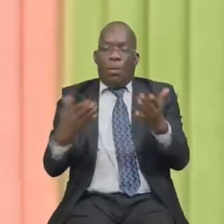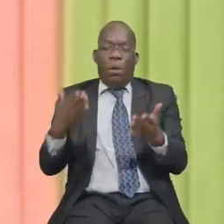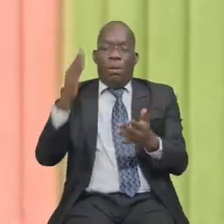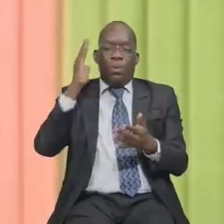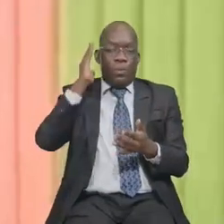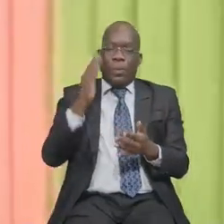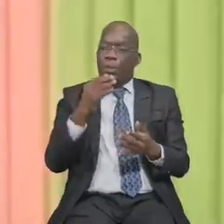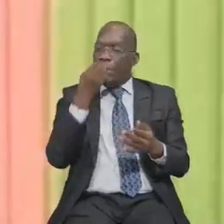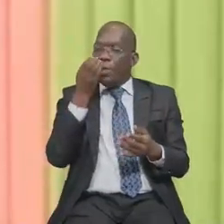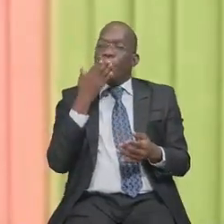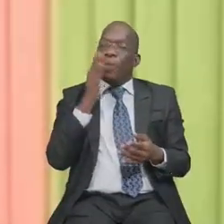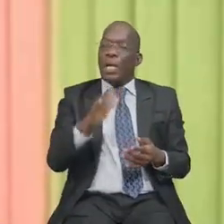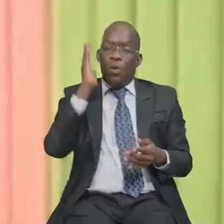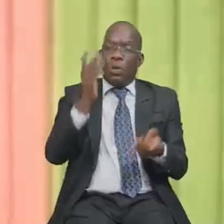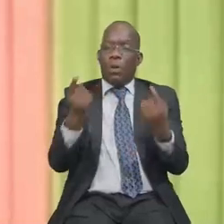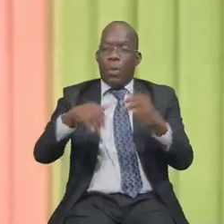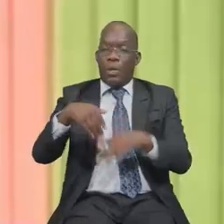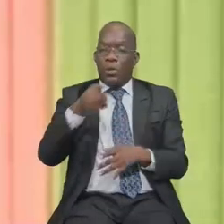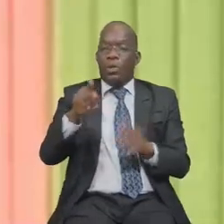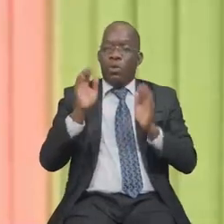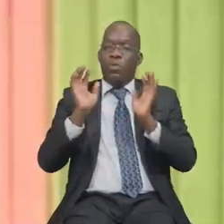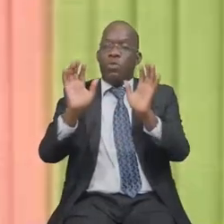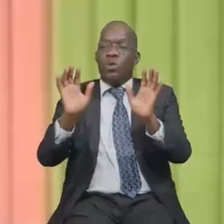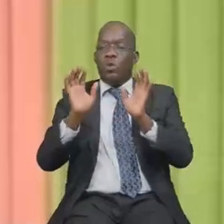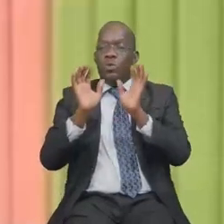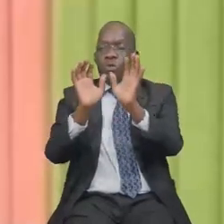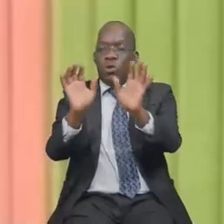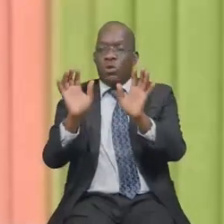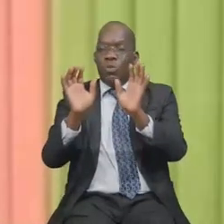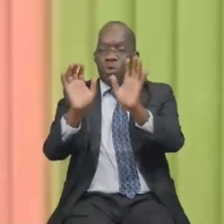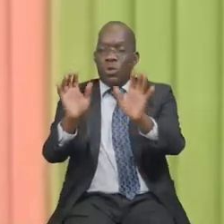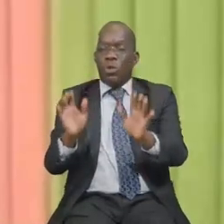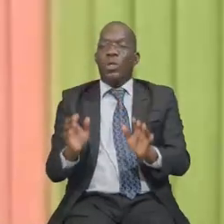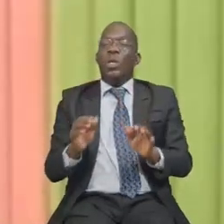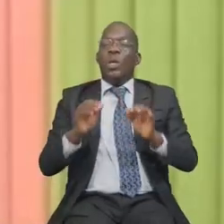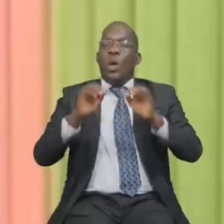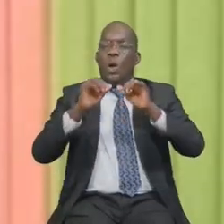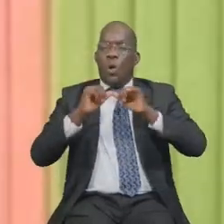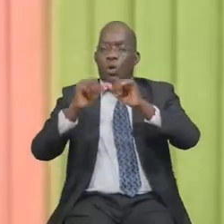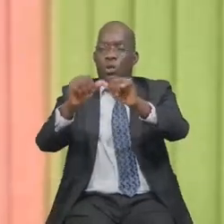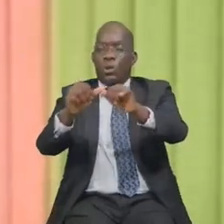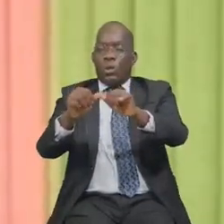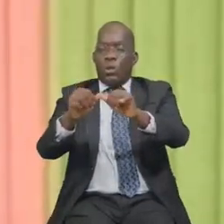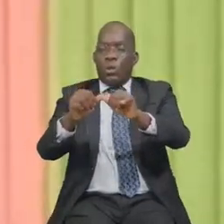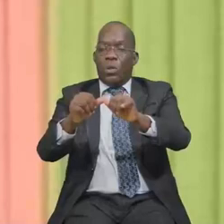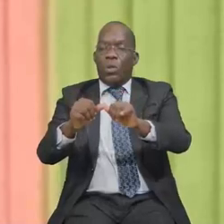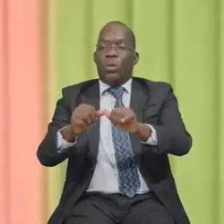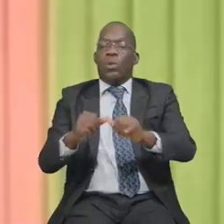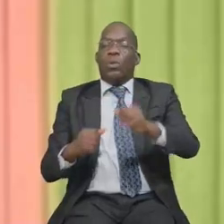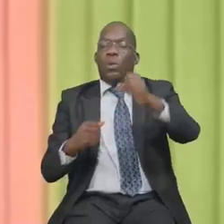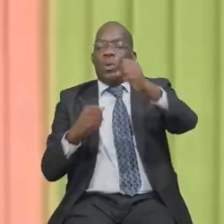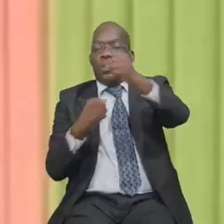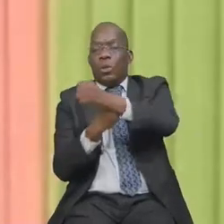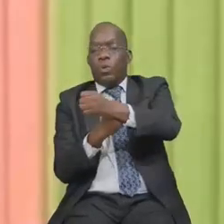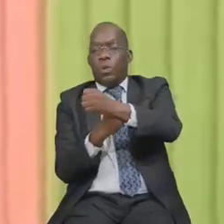sortir. Mais tu pousses, t'élèves. Tu élèves permanemment et tu soutiens permanemment la sainteté